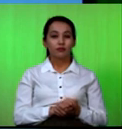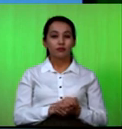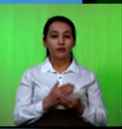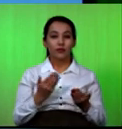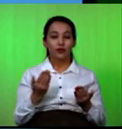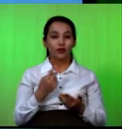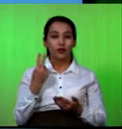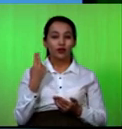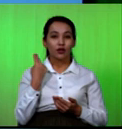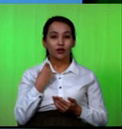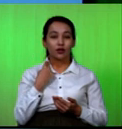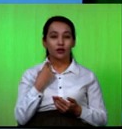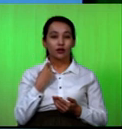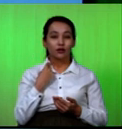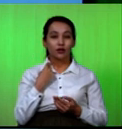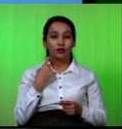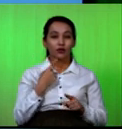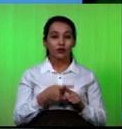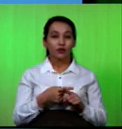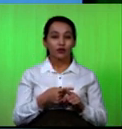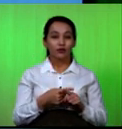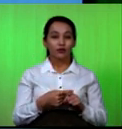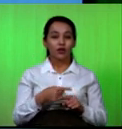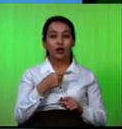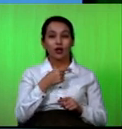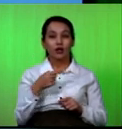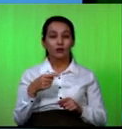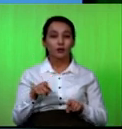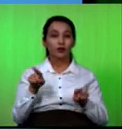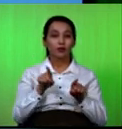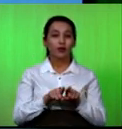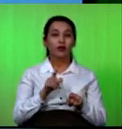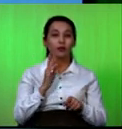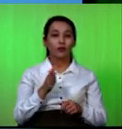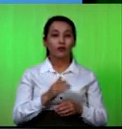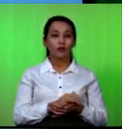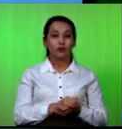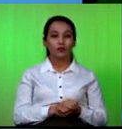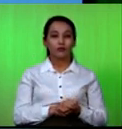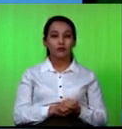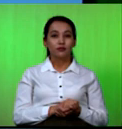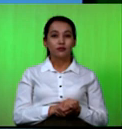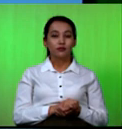Qanday ikkita sonning yig'indisi ularning ayirmasiga teng bo'ladi?